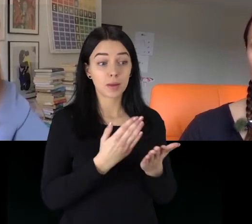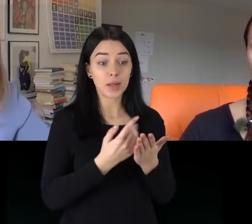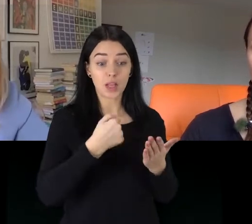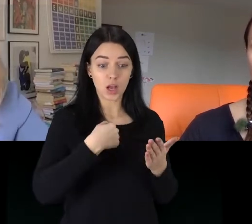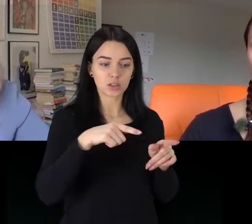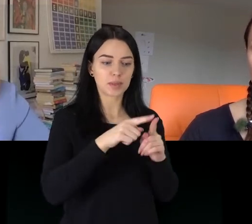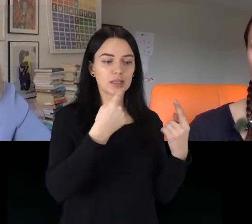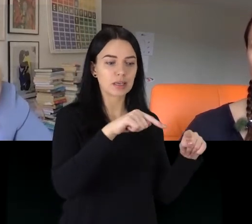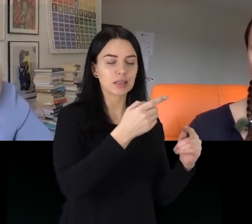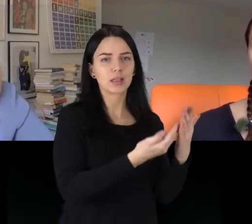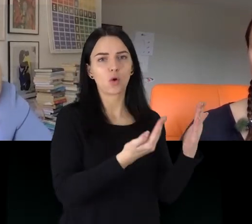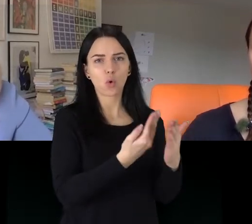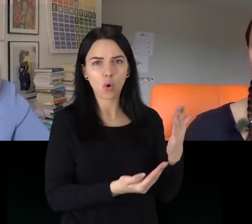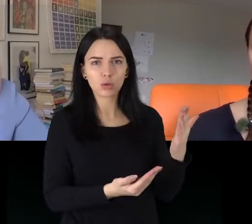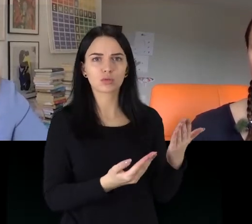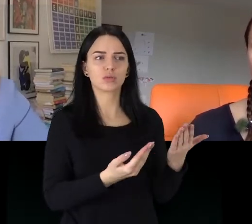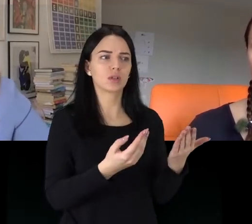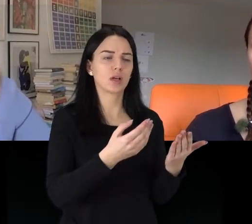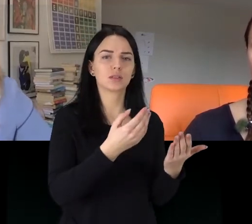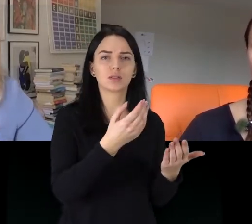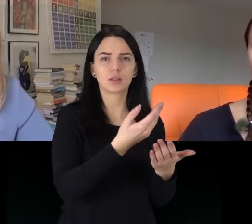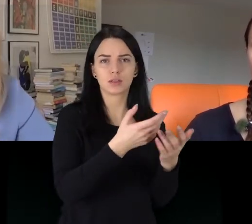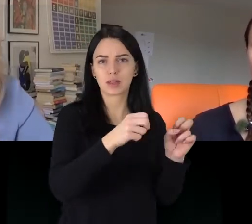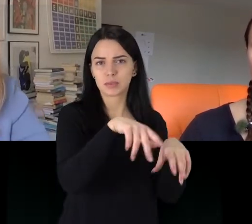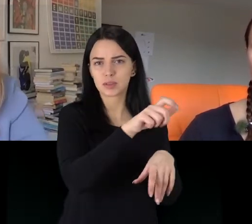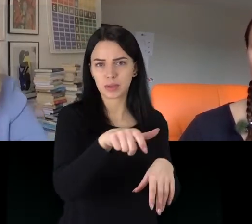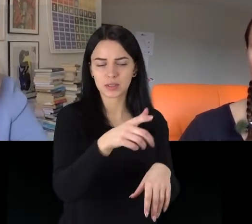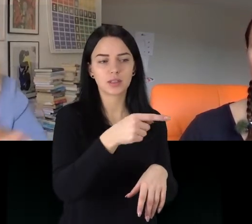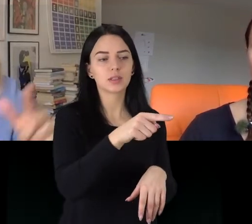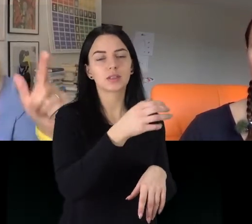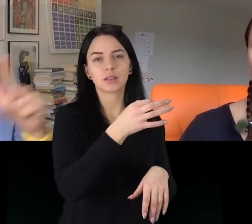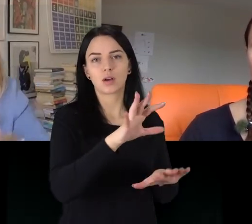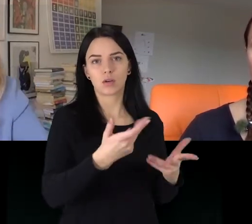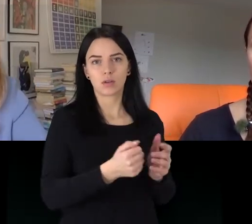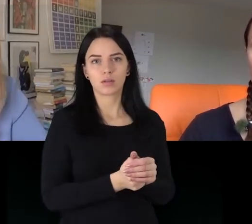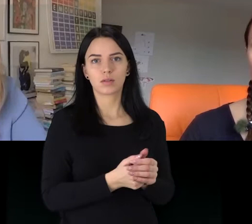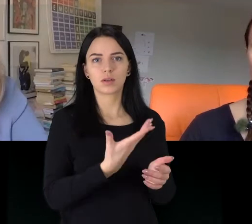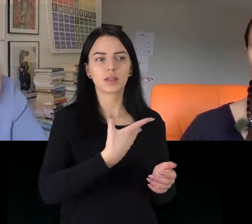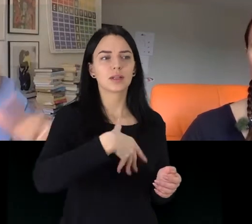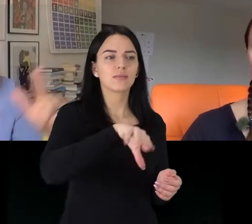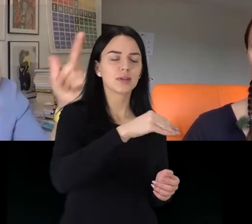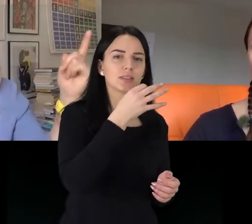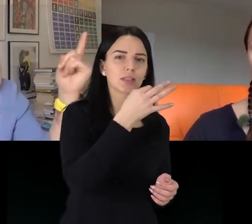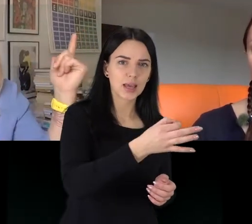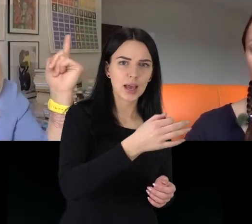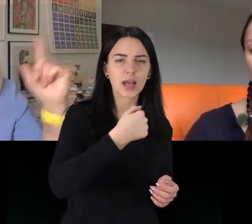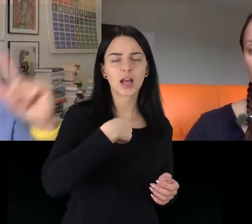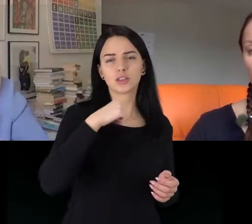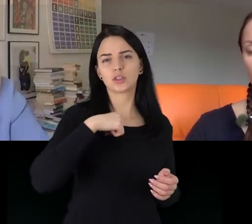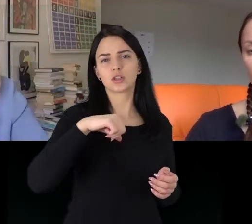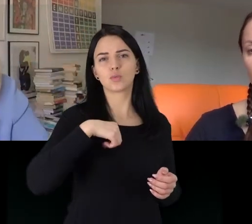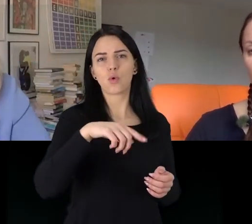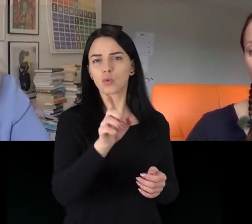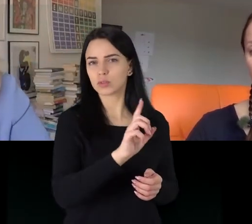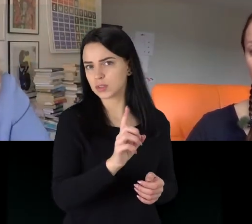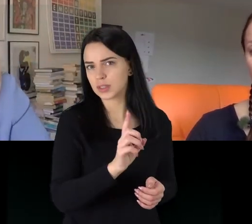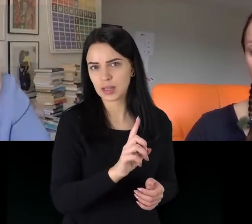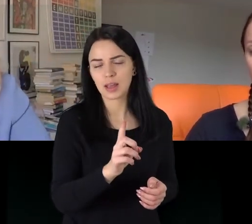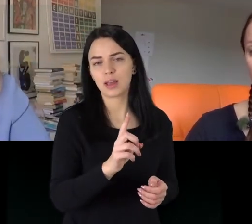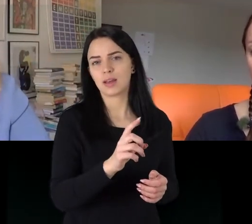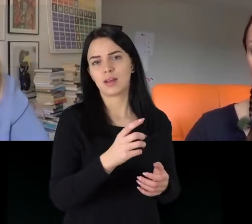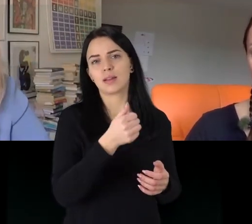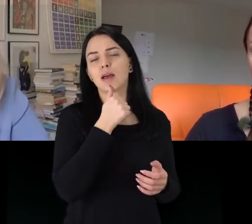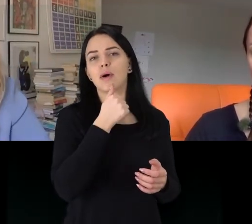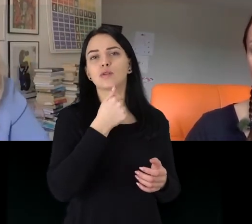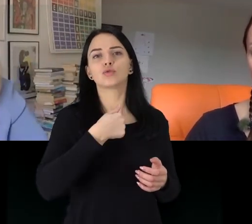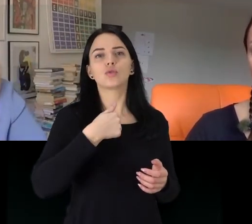ar toksikologam, ar psichiatram, ar ne, visi sako, visi geria, ką aš ne žmogus, jie sako, ar ne, jie sako,